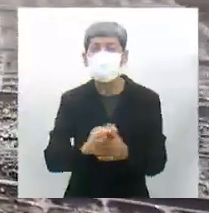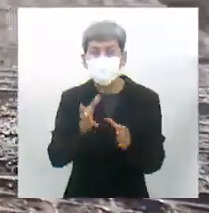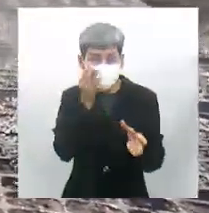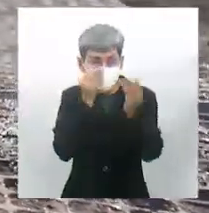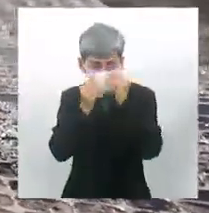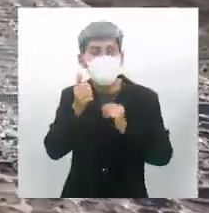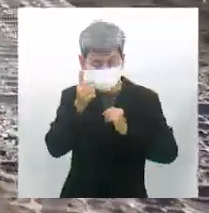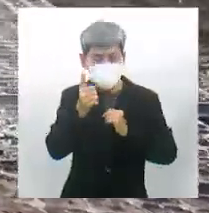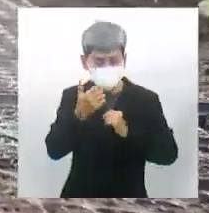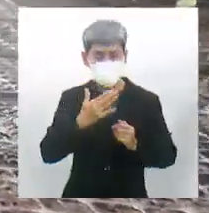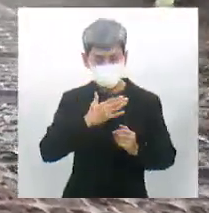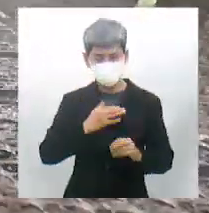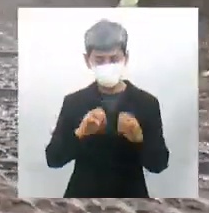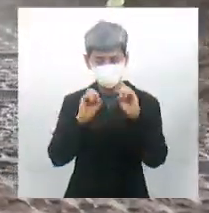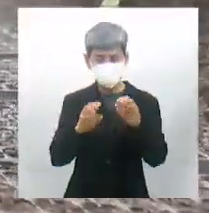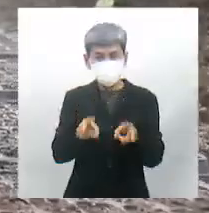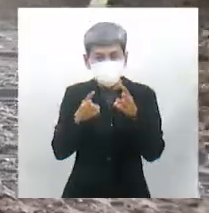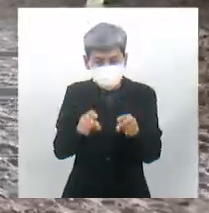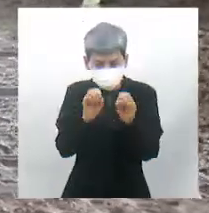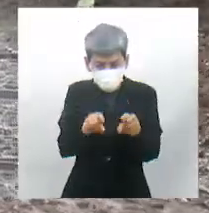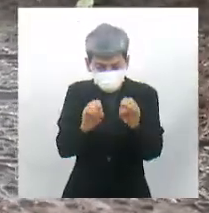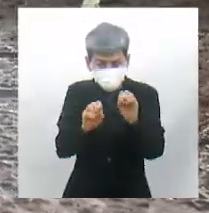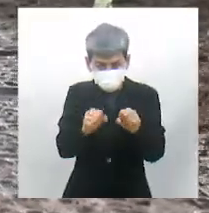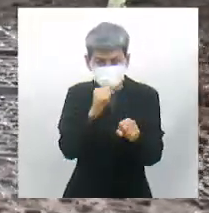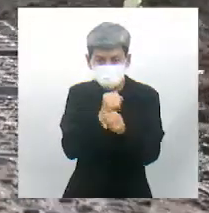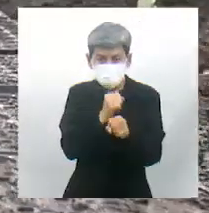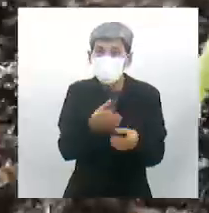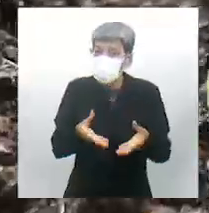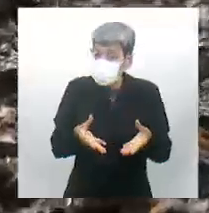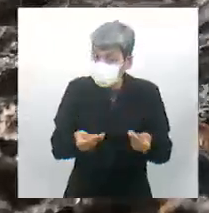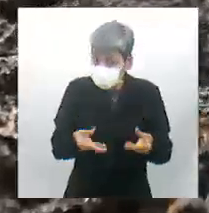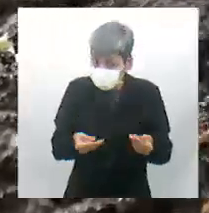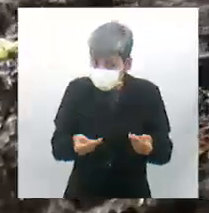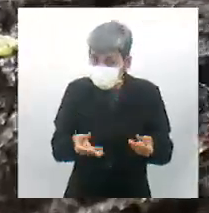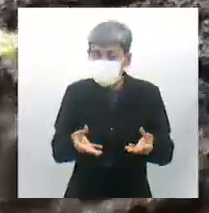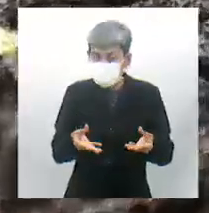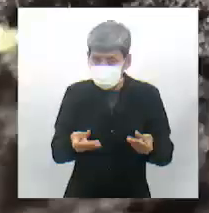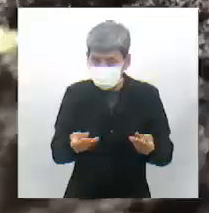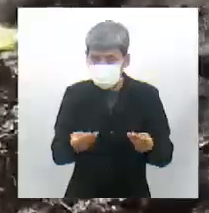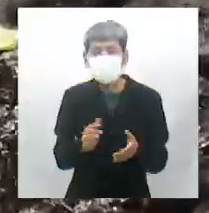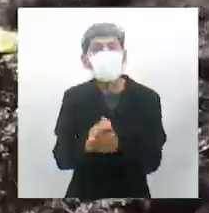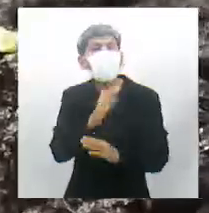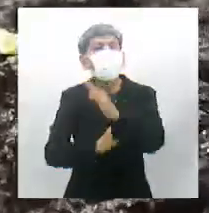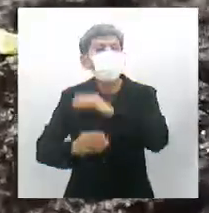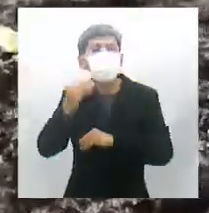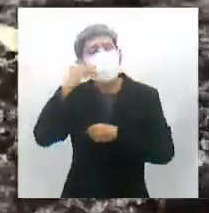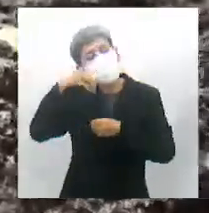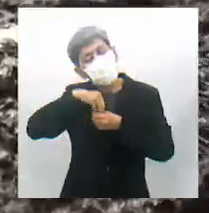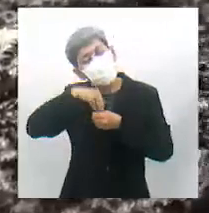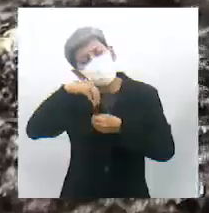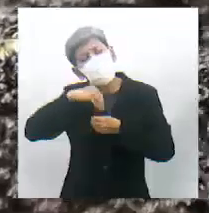คมได้เราจะสอนวิธีการปลูกการทำดินให้กับผู้พิการที่อยู่ที่บ้